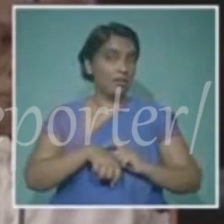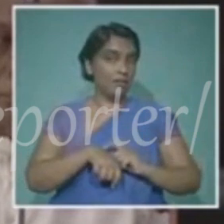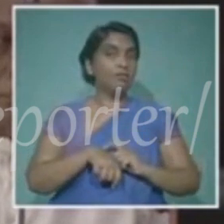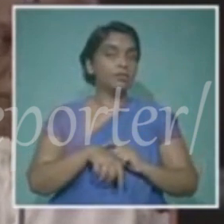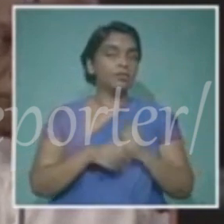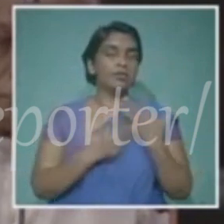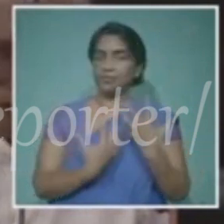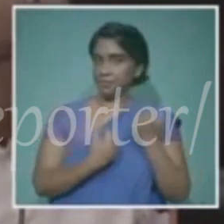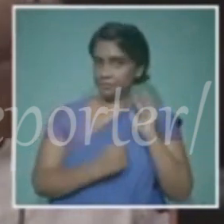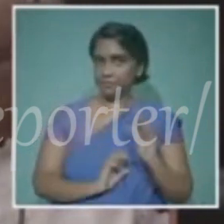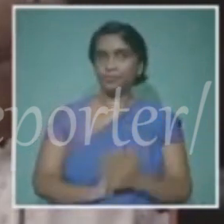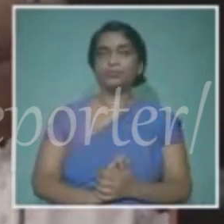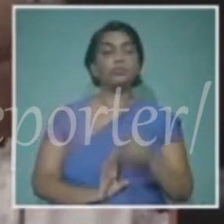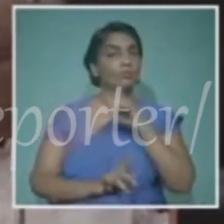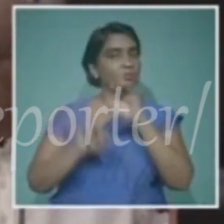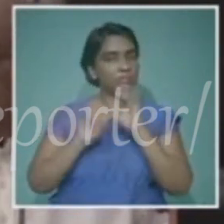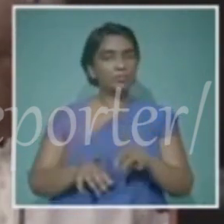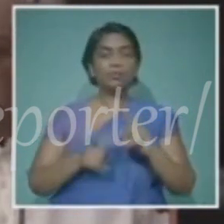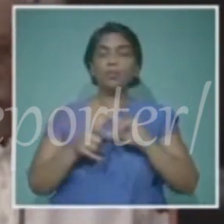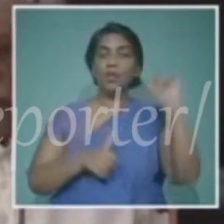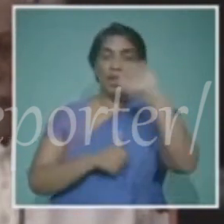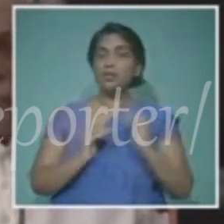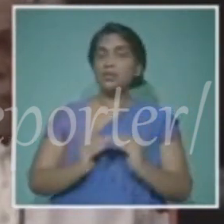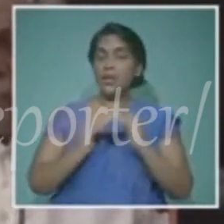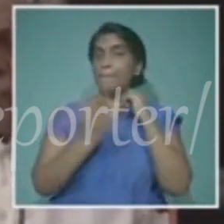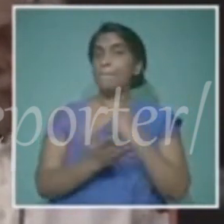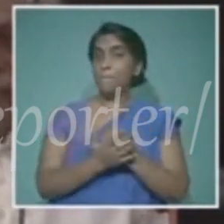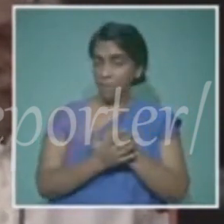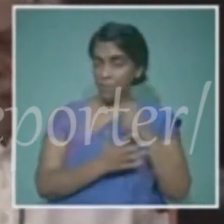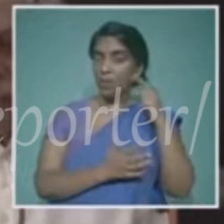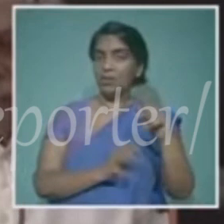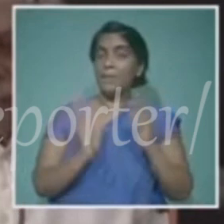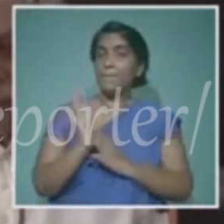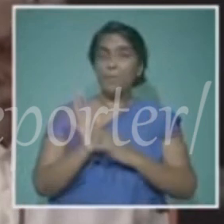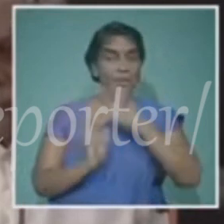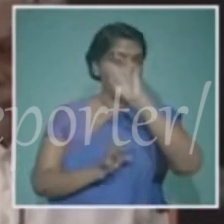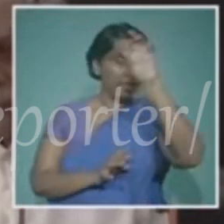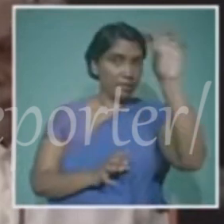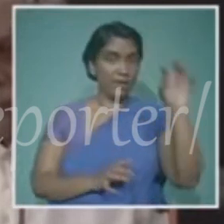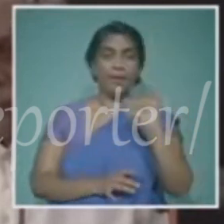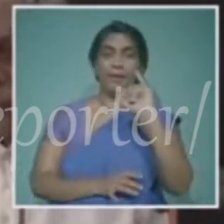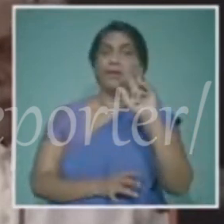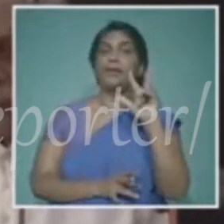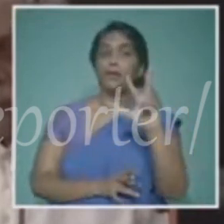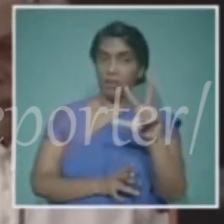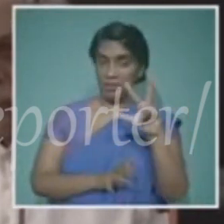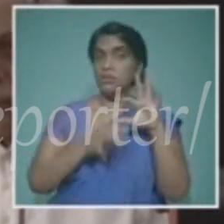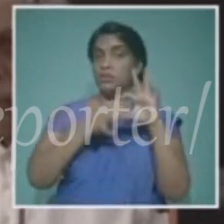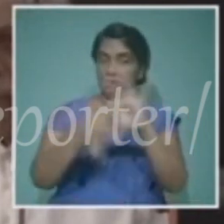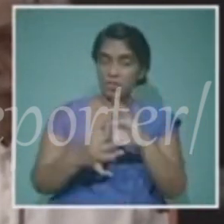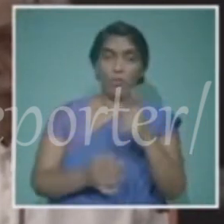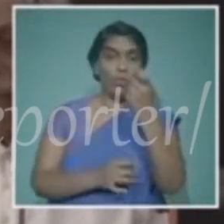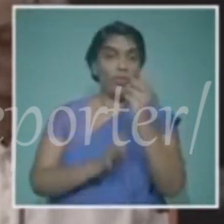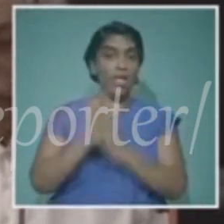අප උදා කරගත්තේ. ඒ වගේම ආසියානු සංවර්ධන බැංකුවේ සමාජික රටවල් 68කට සම්බන්ධ